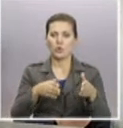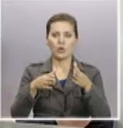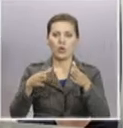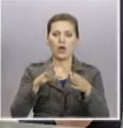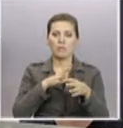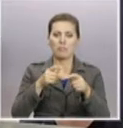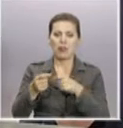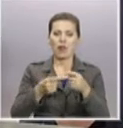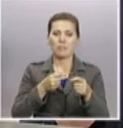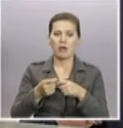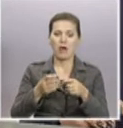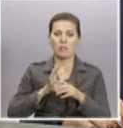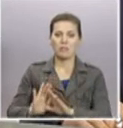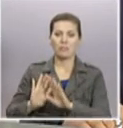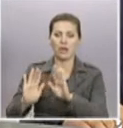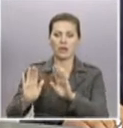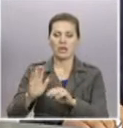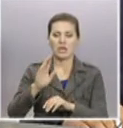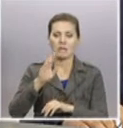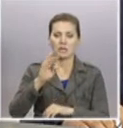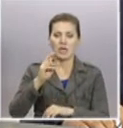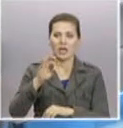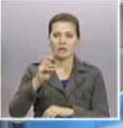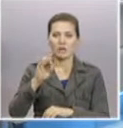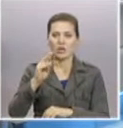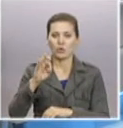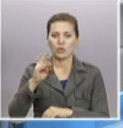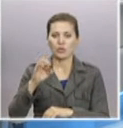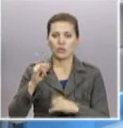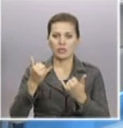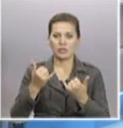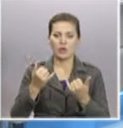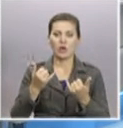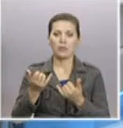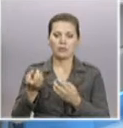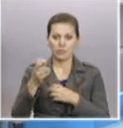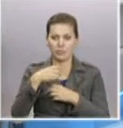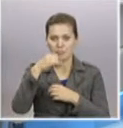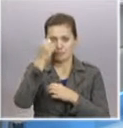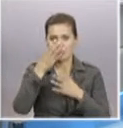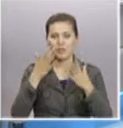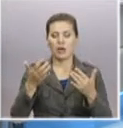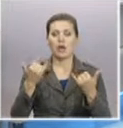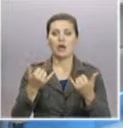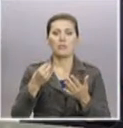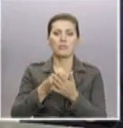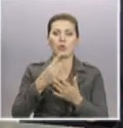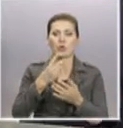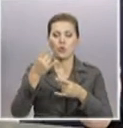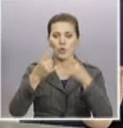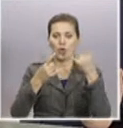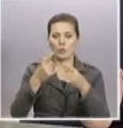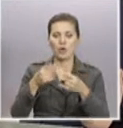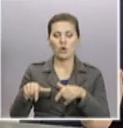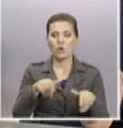автомобиль жолдары басқармасы басшысының орынбасары Мырзаханов Ғани Әуезханұлы. Қайырлы кеш, студиямызға қош келдіңіз. Қадірменді көрермен,